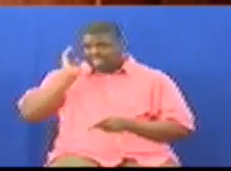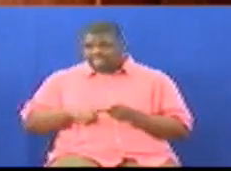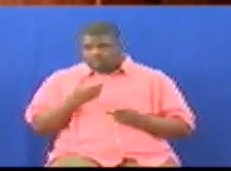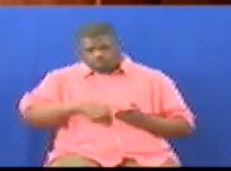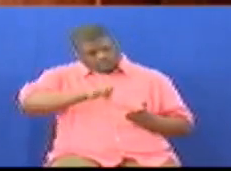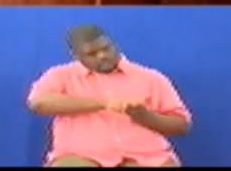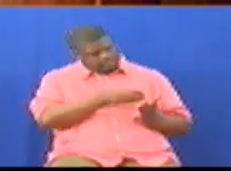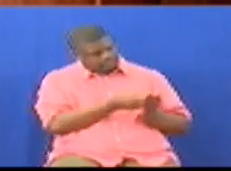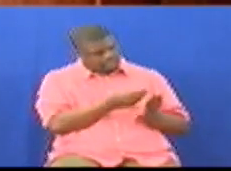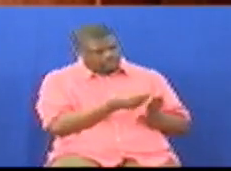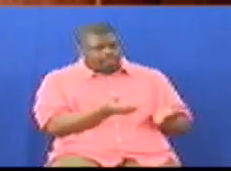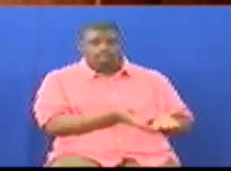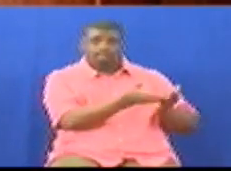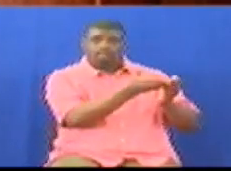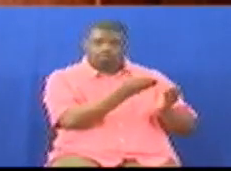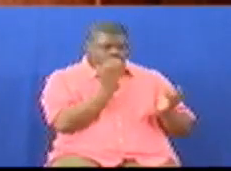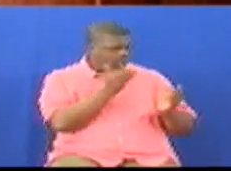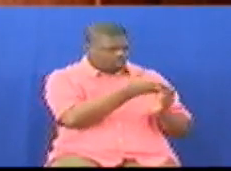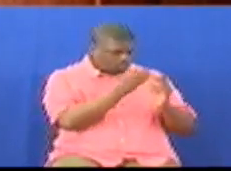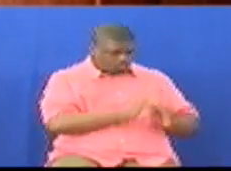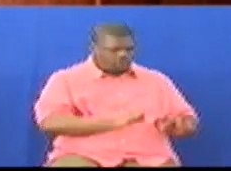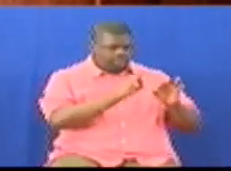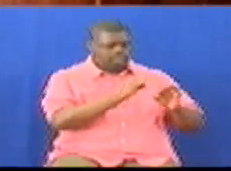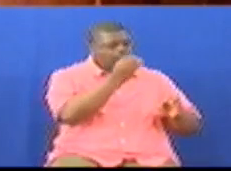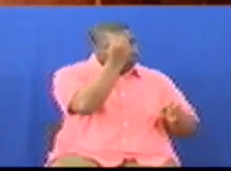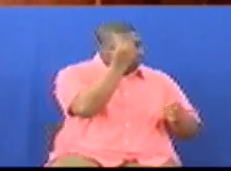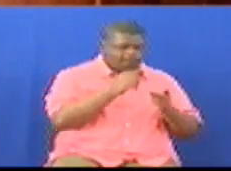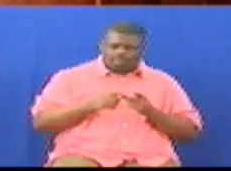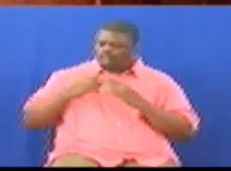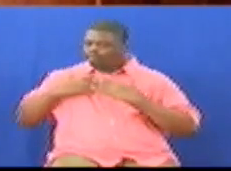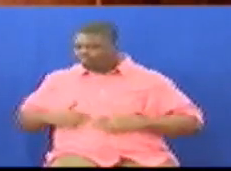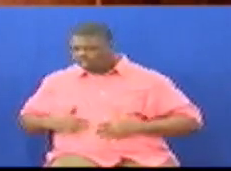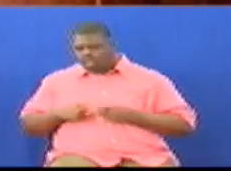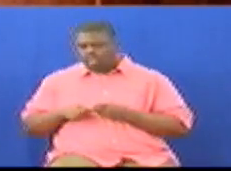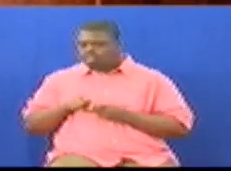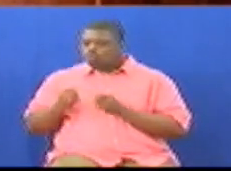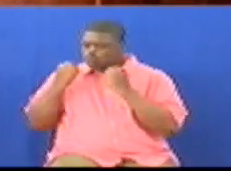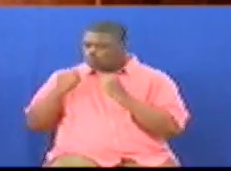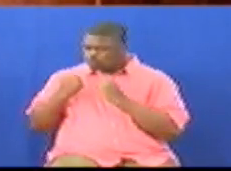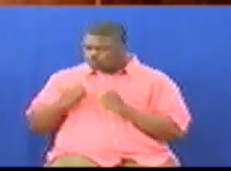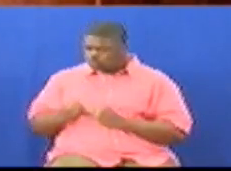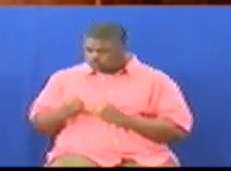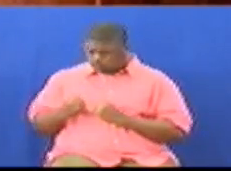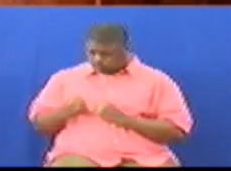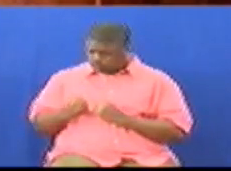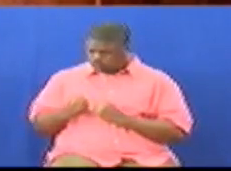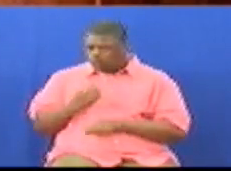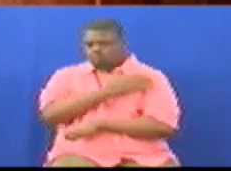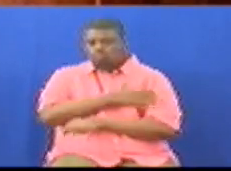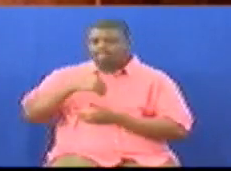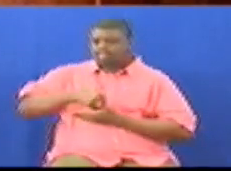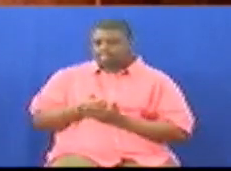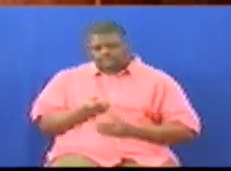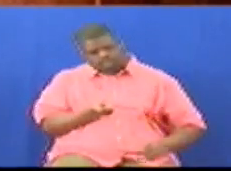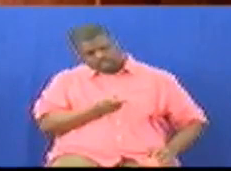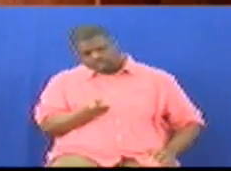maendeleo kwa ajili ya kuboresha miundombinu ya elimu, afya na hivyo kuimarisha utoaji wa huduma katika sekta hizo.